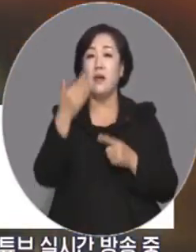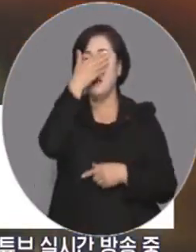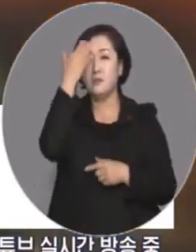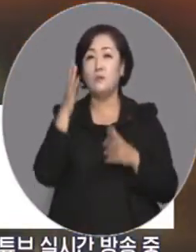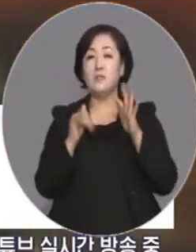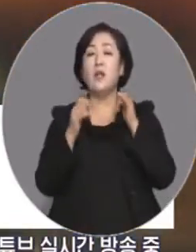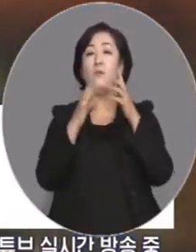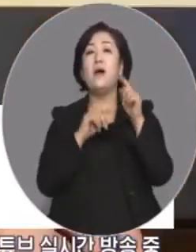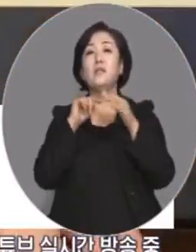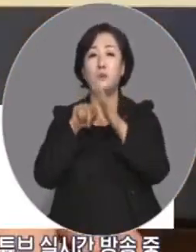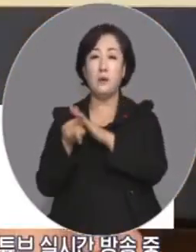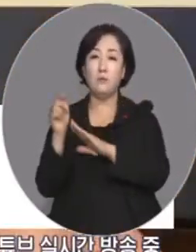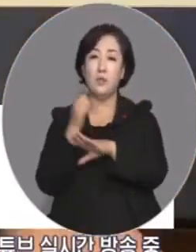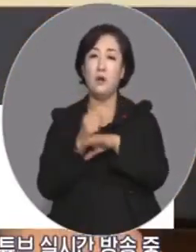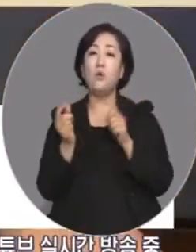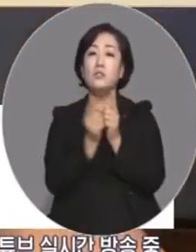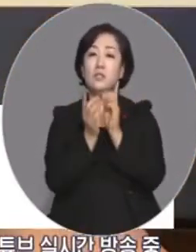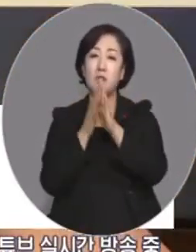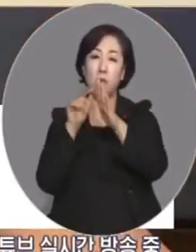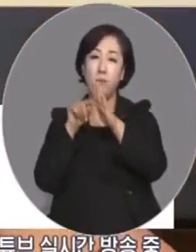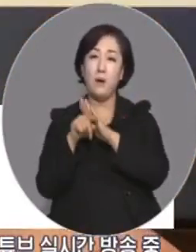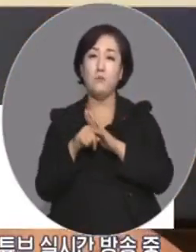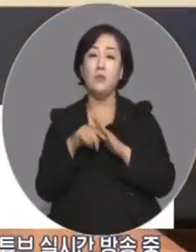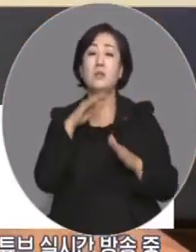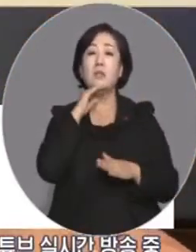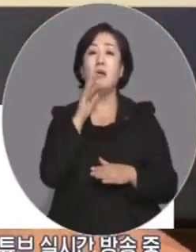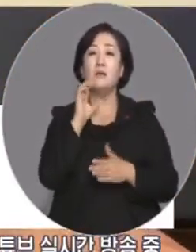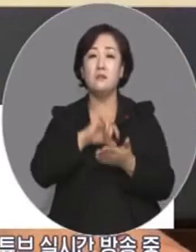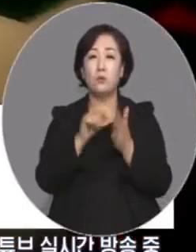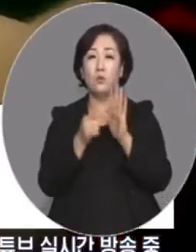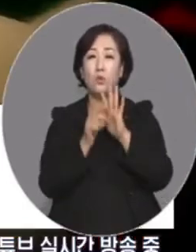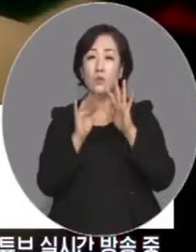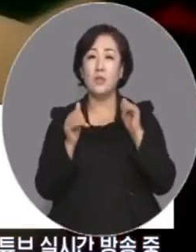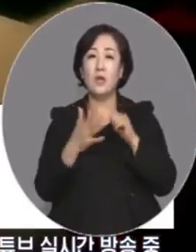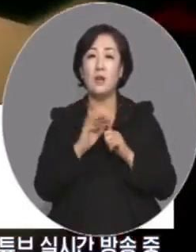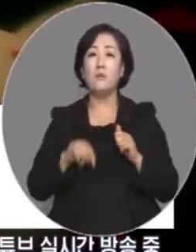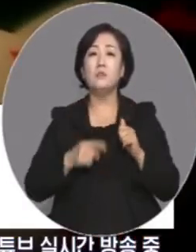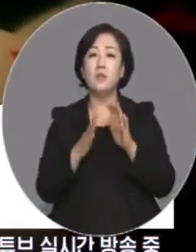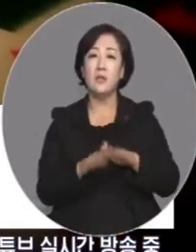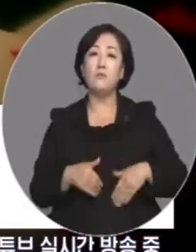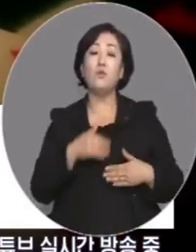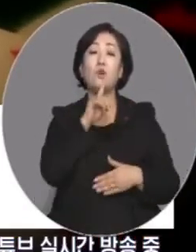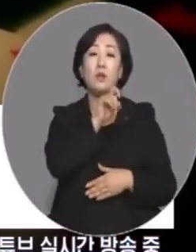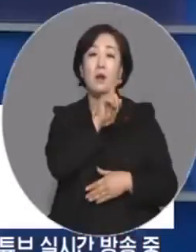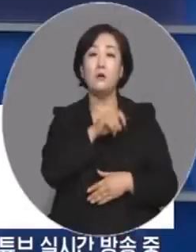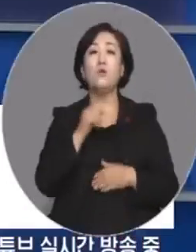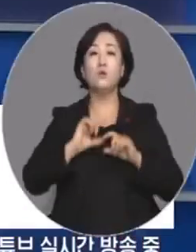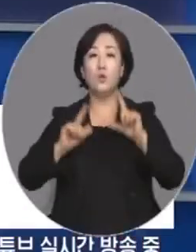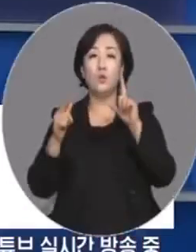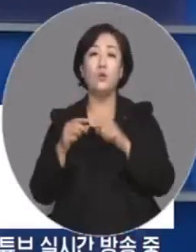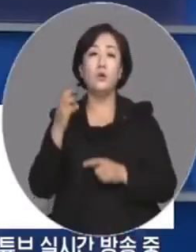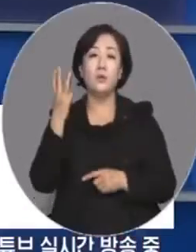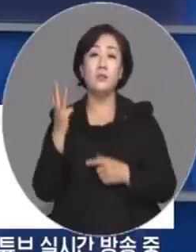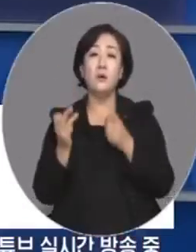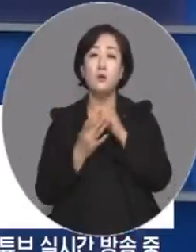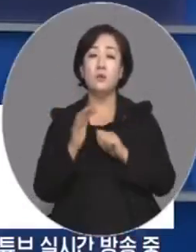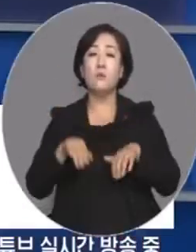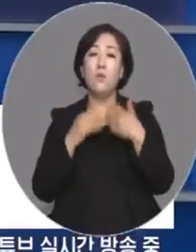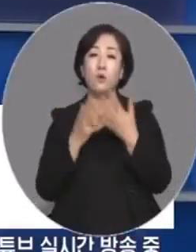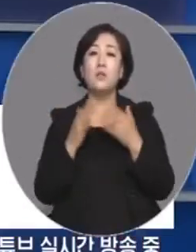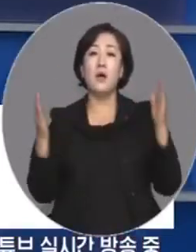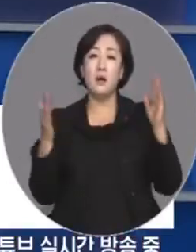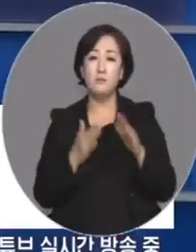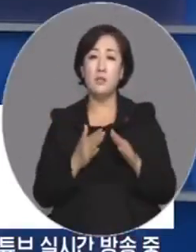젊은이들도 많이 가고 있고 실제로 가보니까 중년도 많았습니다. 울산에 현재 남구 11곳과 동구 3곳 등 총 14곳이